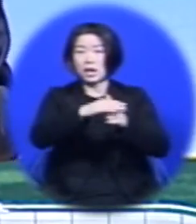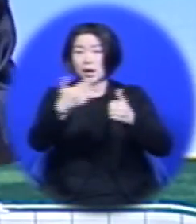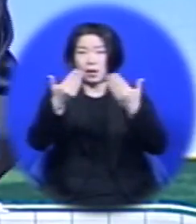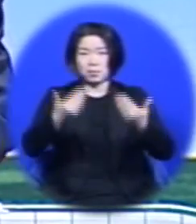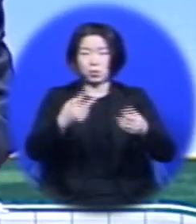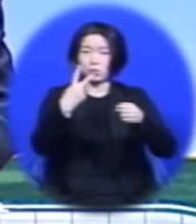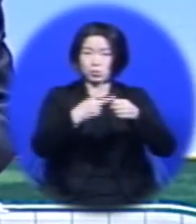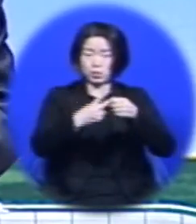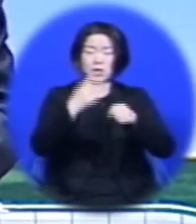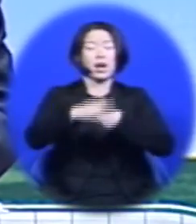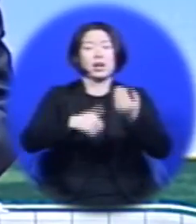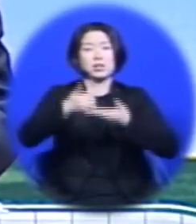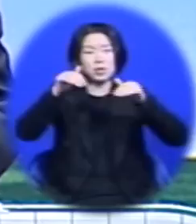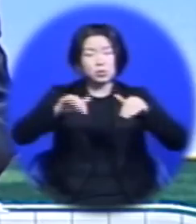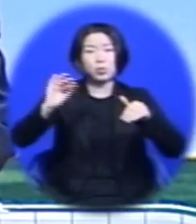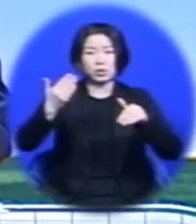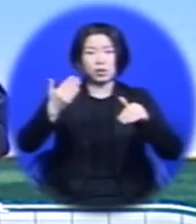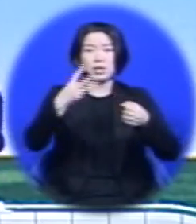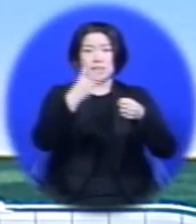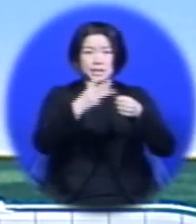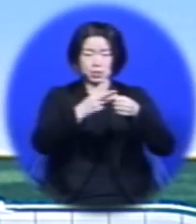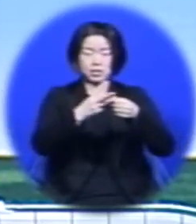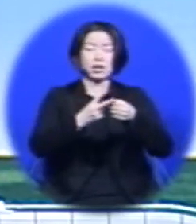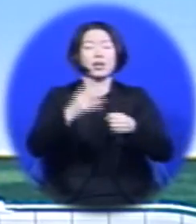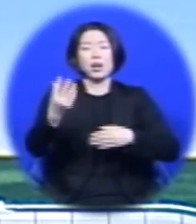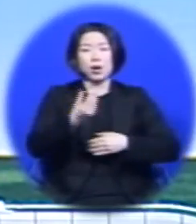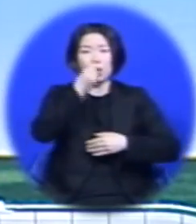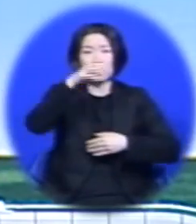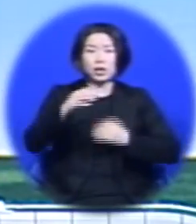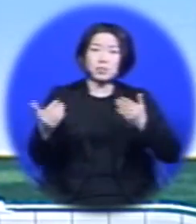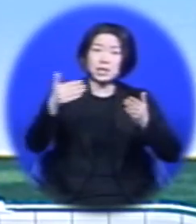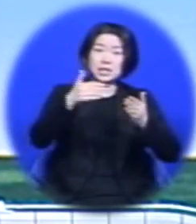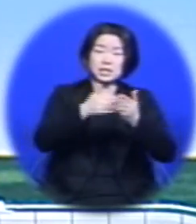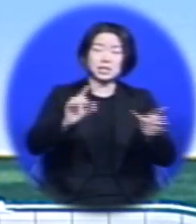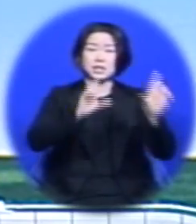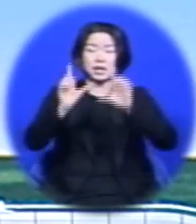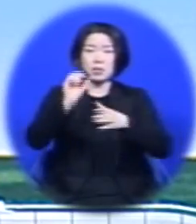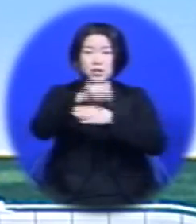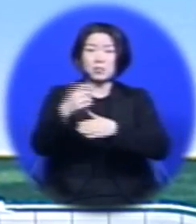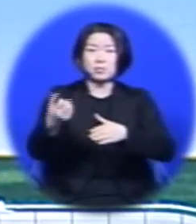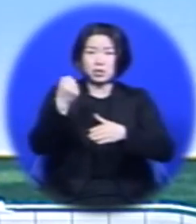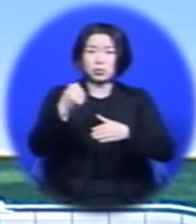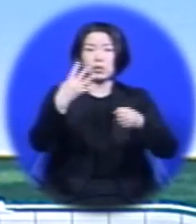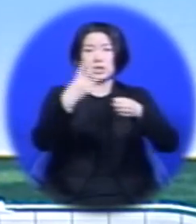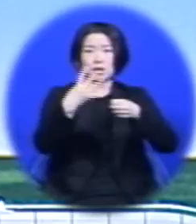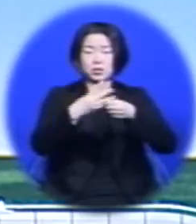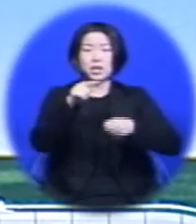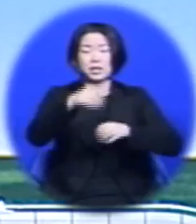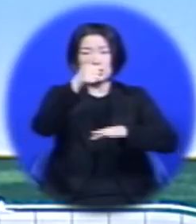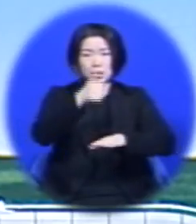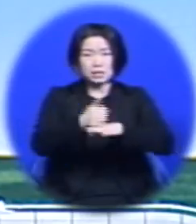번째는 하나님의 종이 되어서 세번째는 거룩함에 이르는 삶의 열매를 맺고 있습니다 네 번째는 그